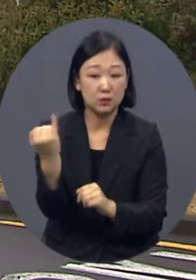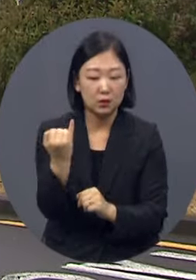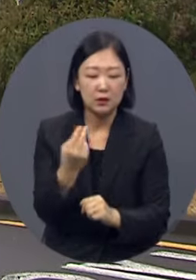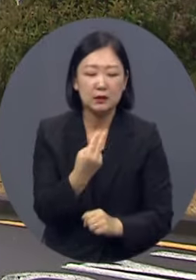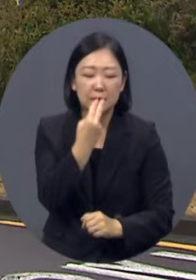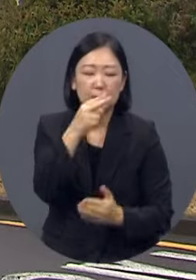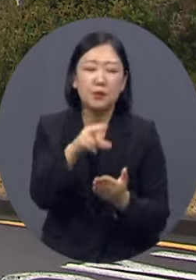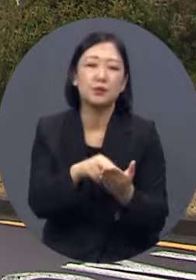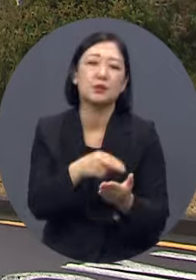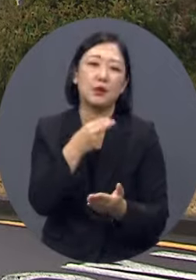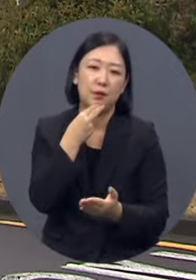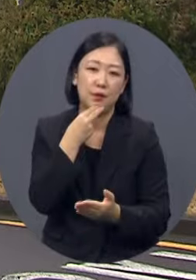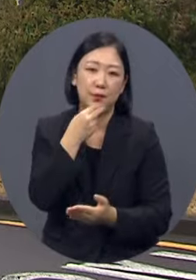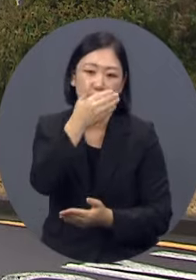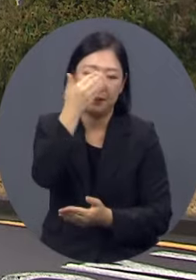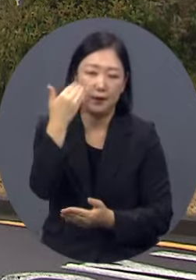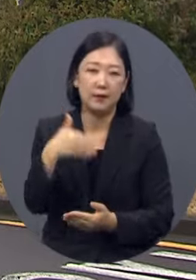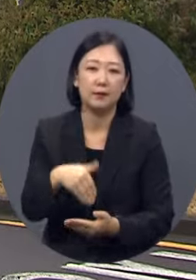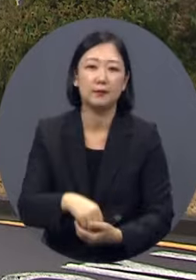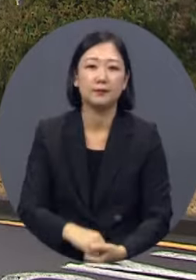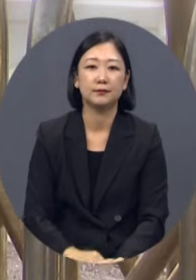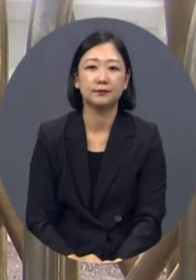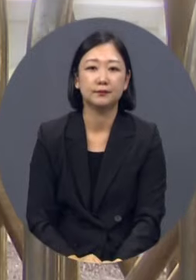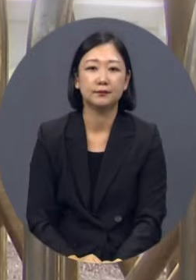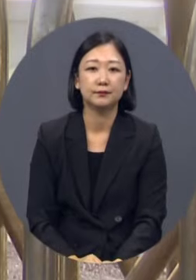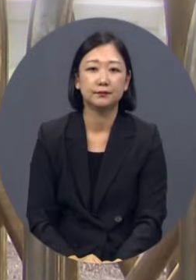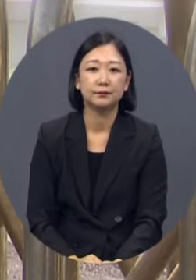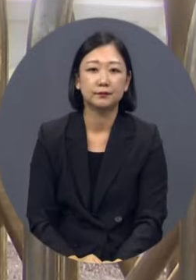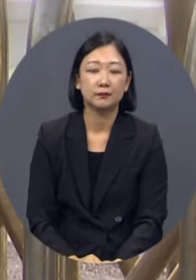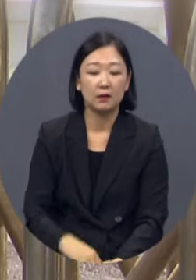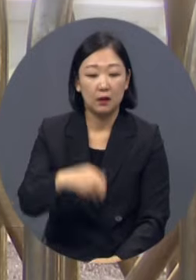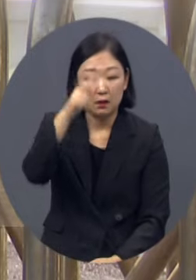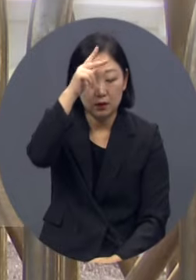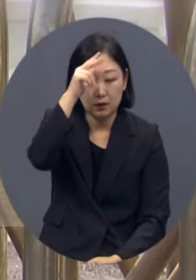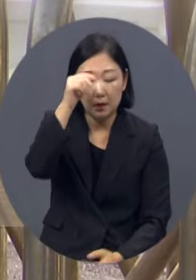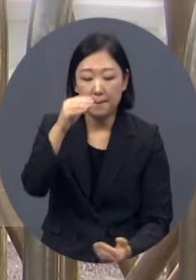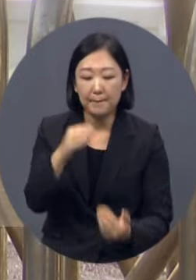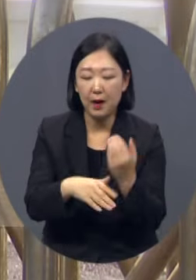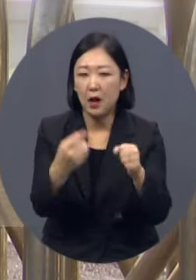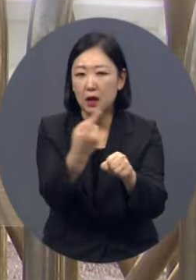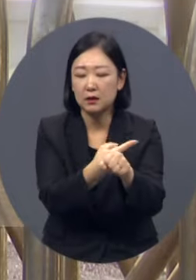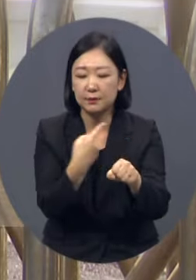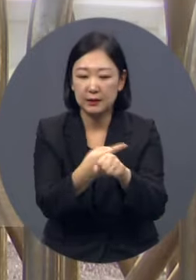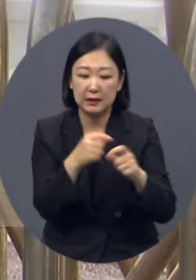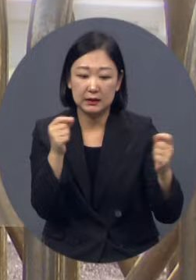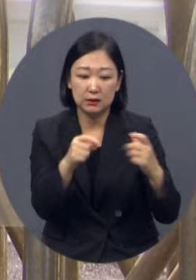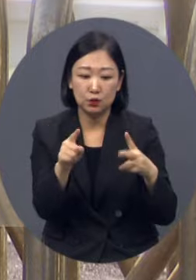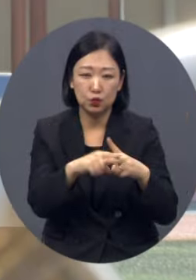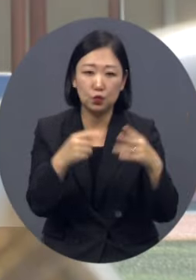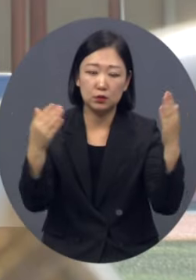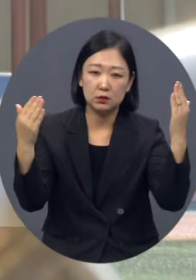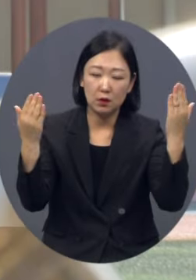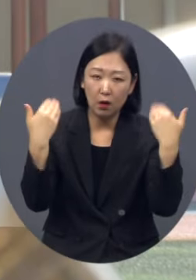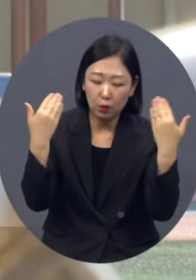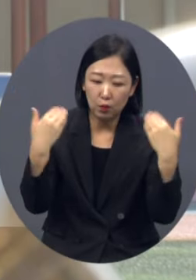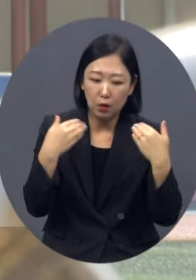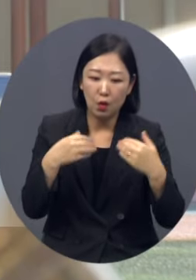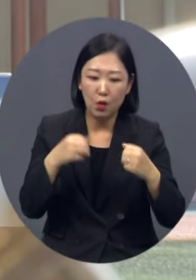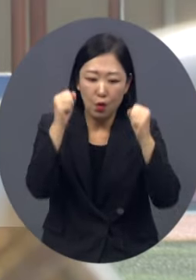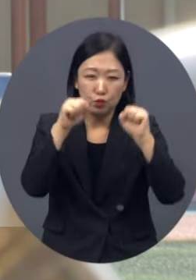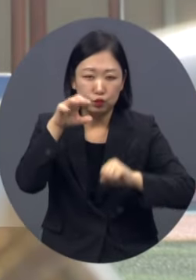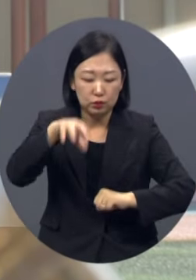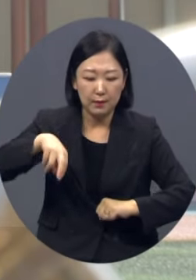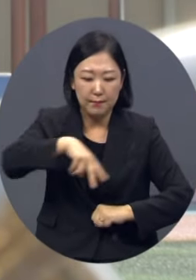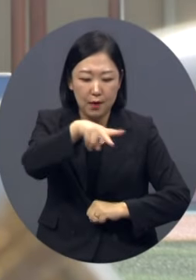생명에는 지장이 없는 것으로 알려졌습니다 경찰은 범행 발생 한시간 만에 근처 초등학교에서 운동장을 하던